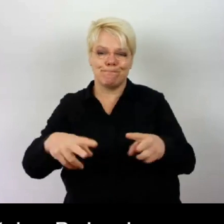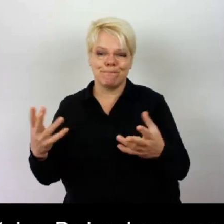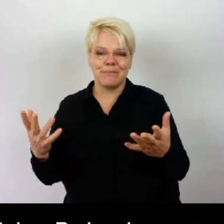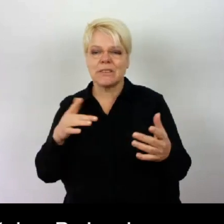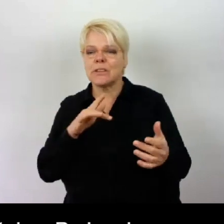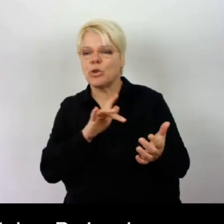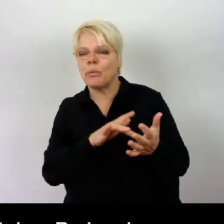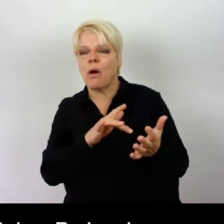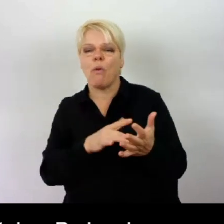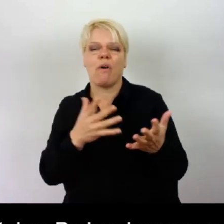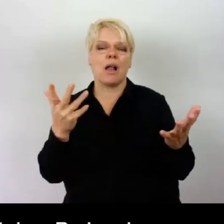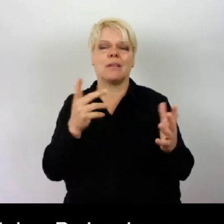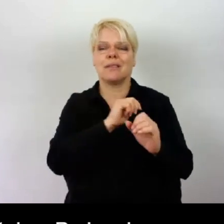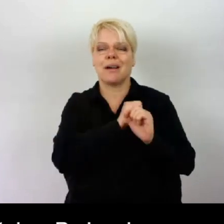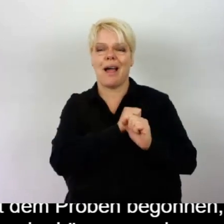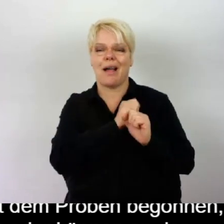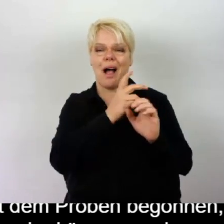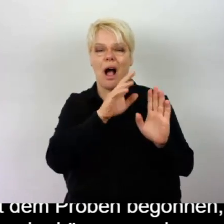abgesprochen sind.